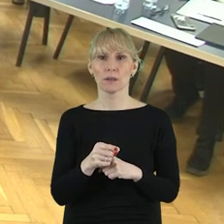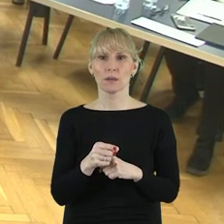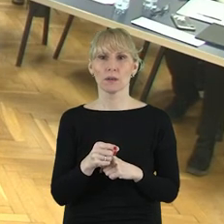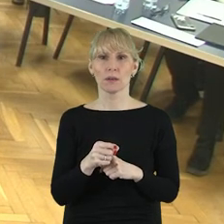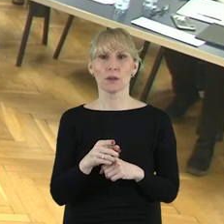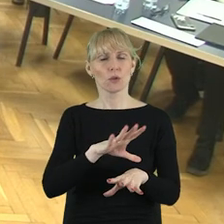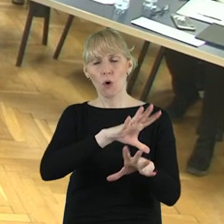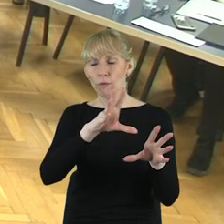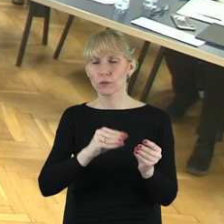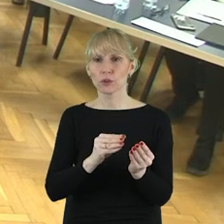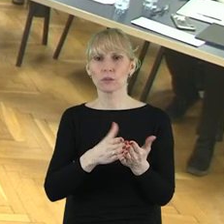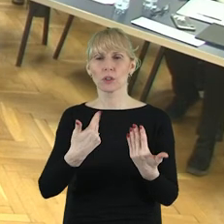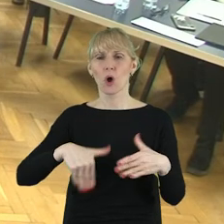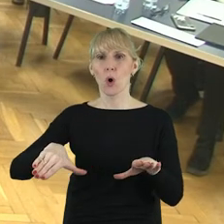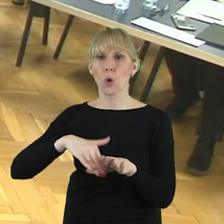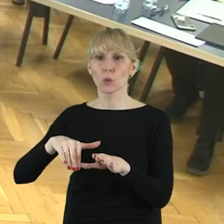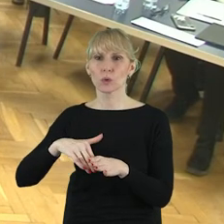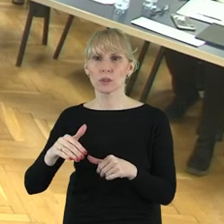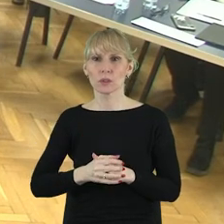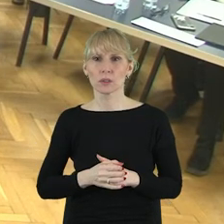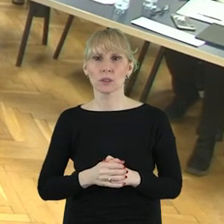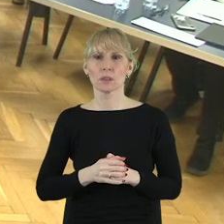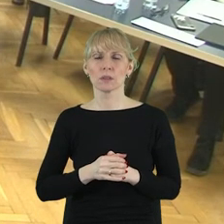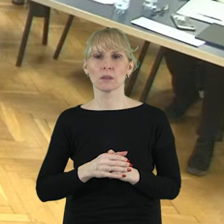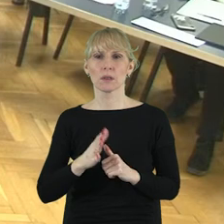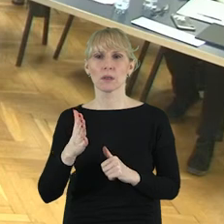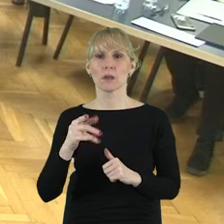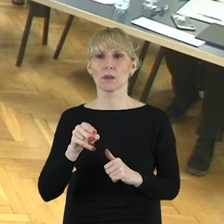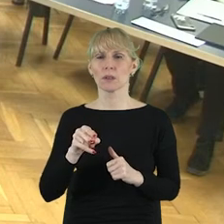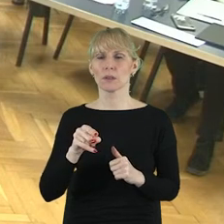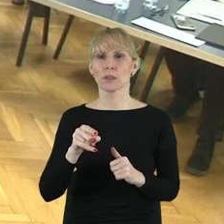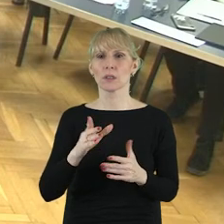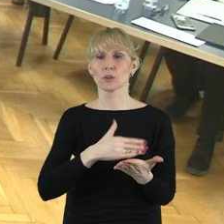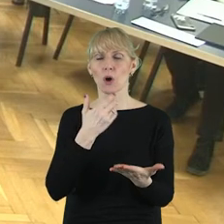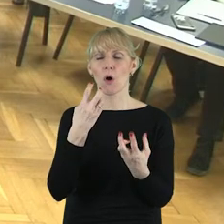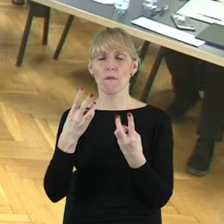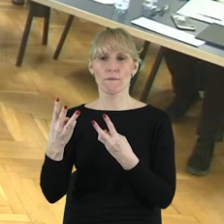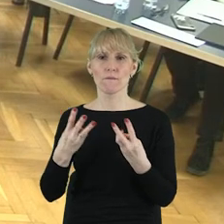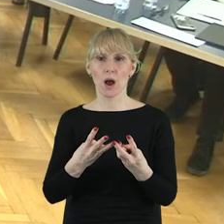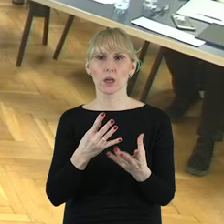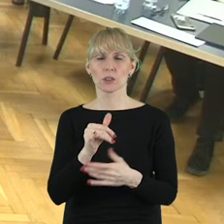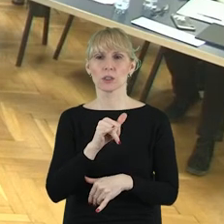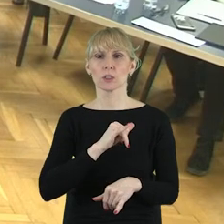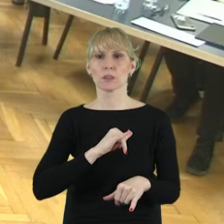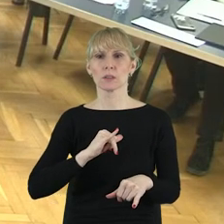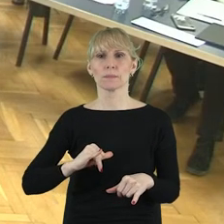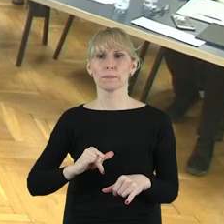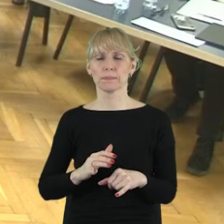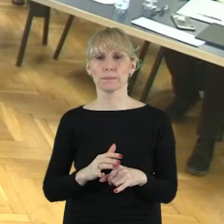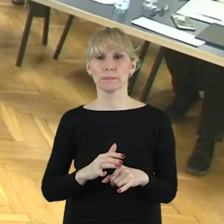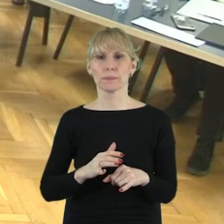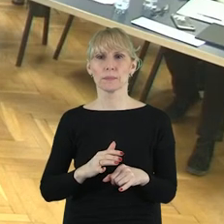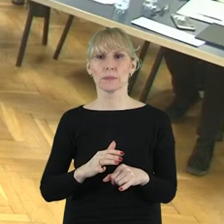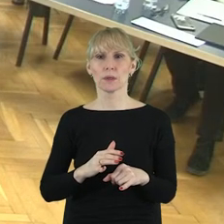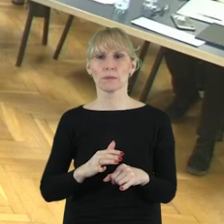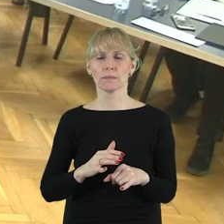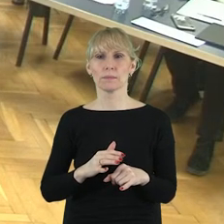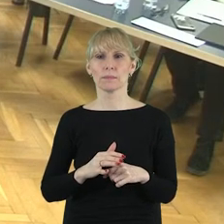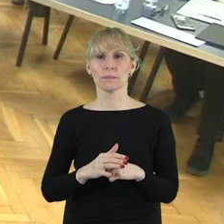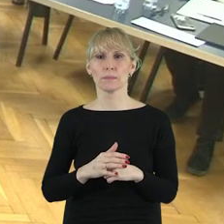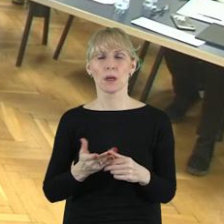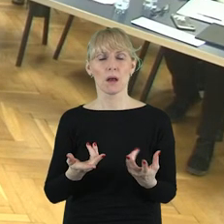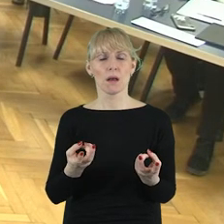fakt, że uczestnicy na zebraniu założycielskim spośród siebie wybierają tak ważny organ dla stowarzyszenia jak zarząd i komisję rewizyjną.